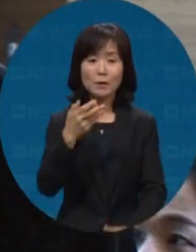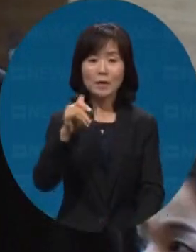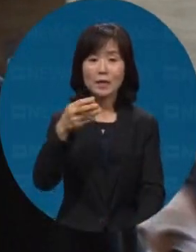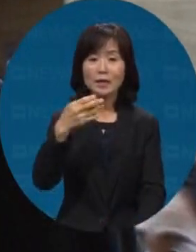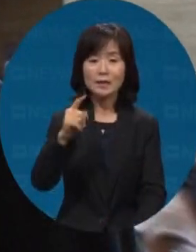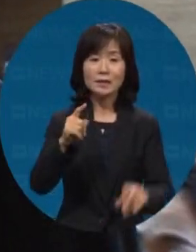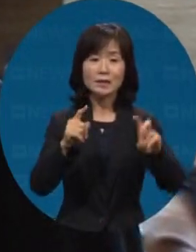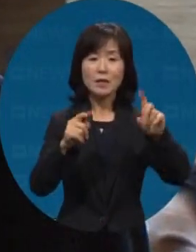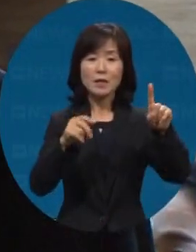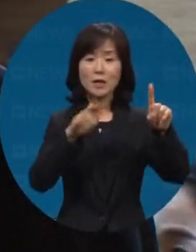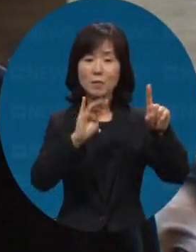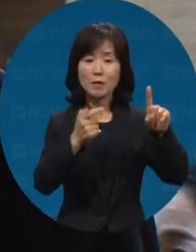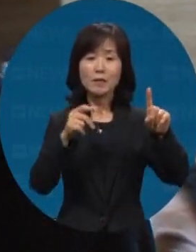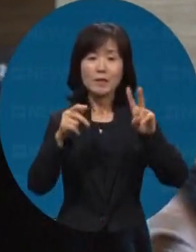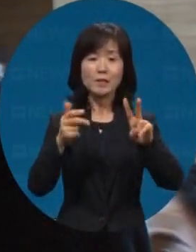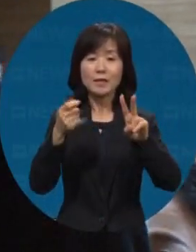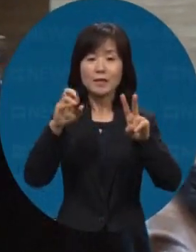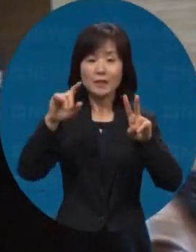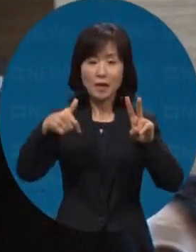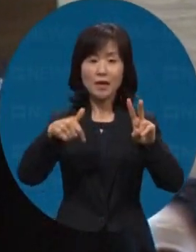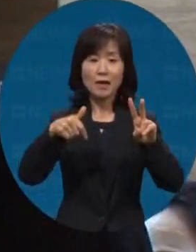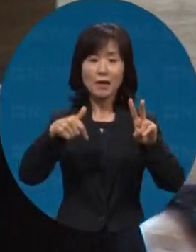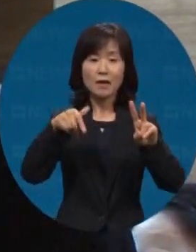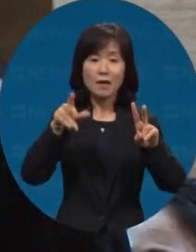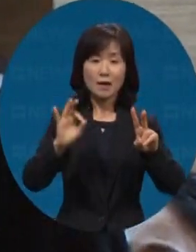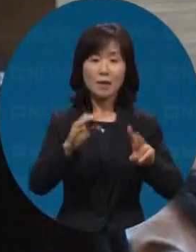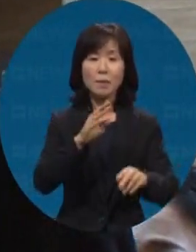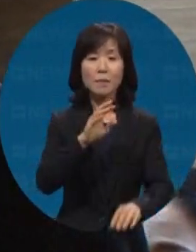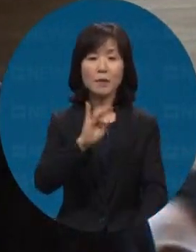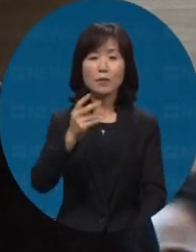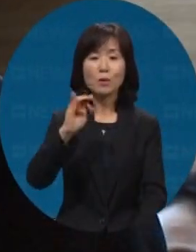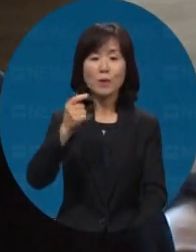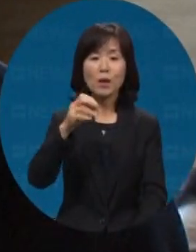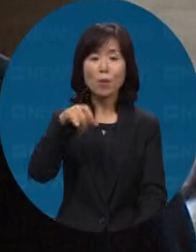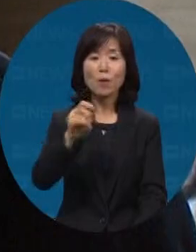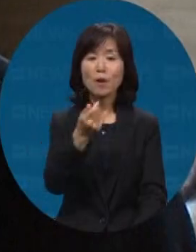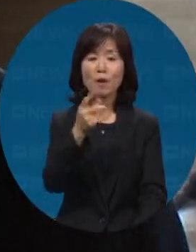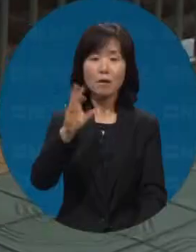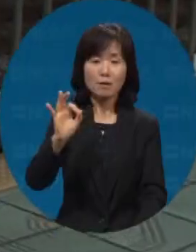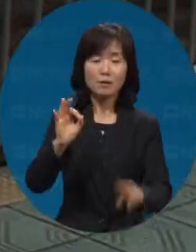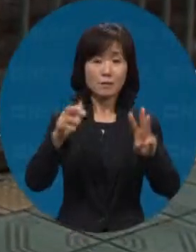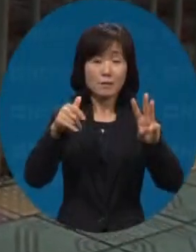我家的这一只是本 2학장과 페더벤의 강3학장을 연주하게 됩니다.